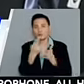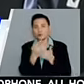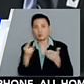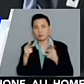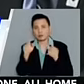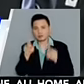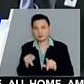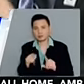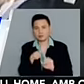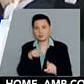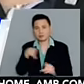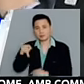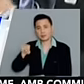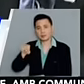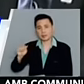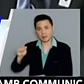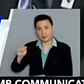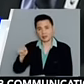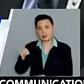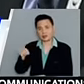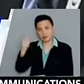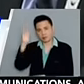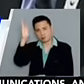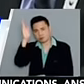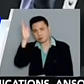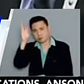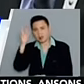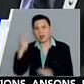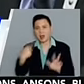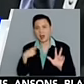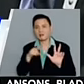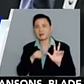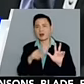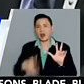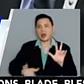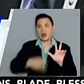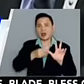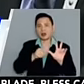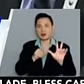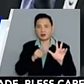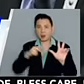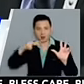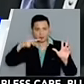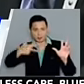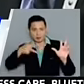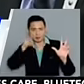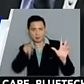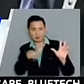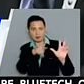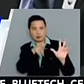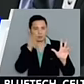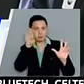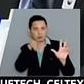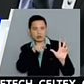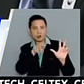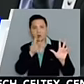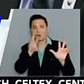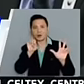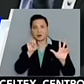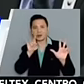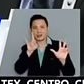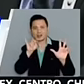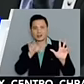PSA, sila ay nakapagsabi na may pangatlo pang kapatid, yung Wesley, na tulad nung unang